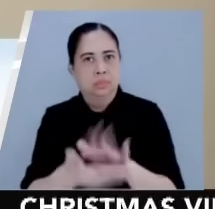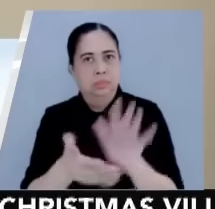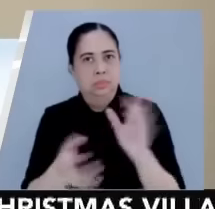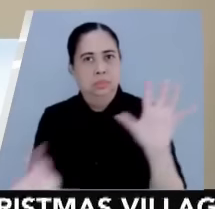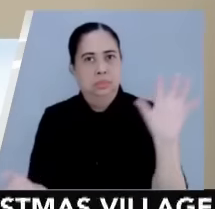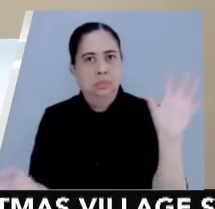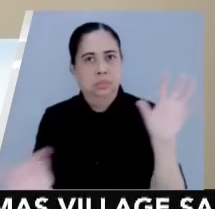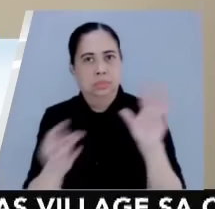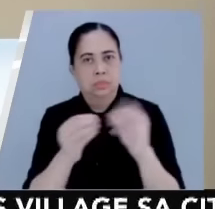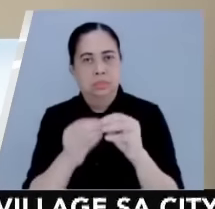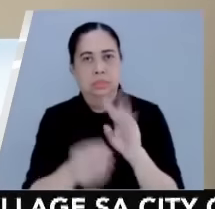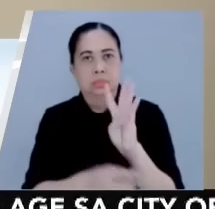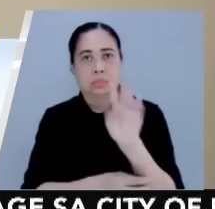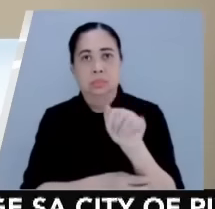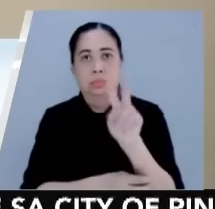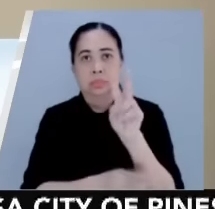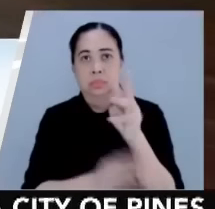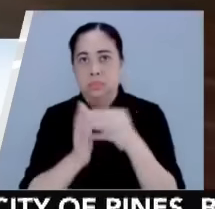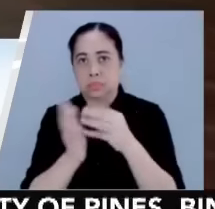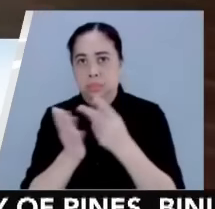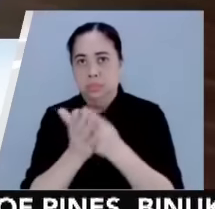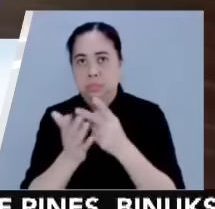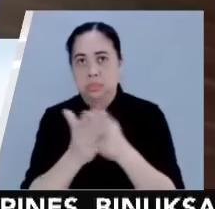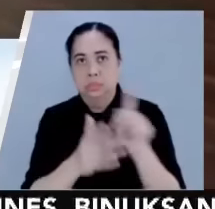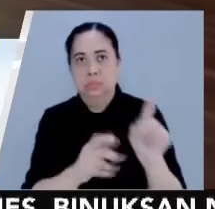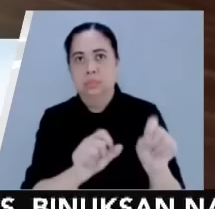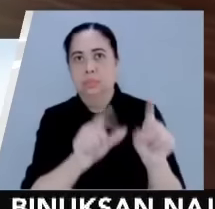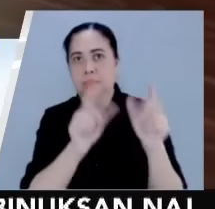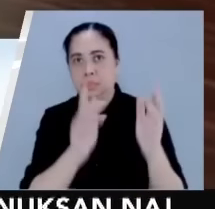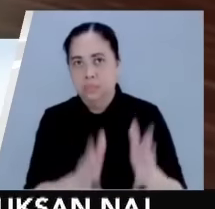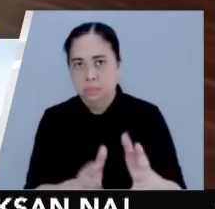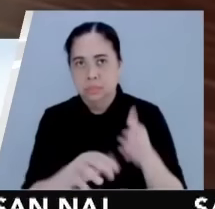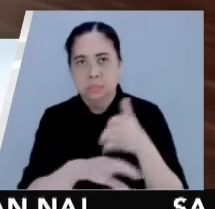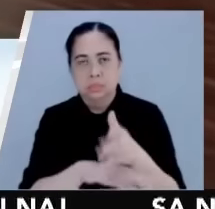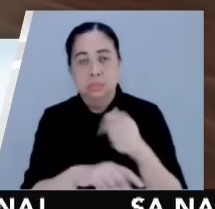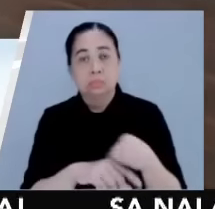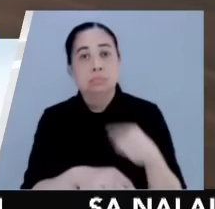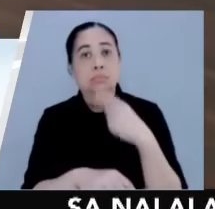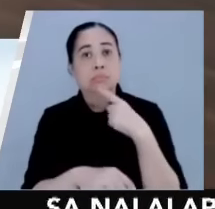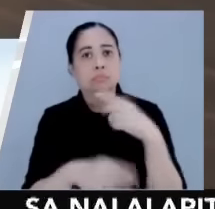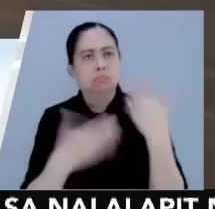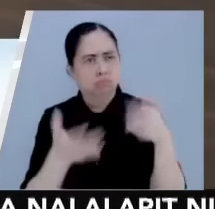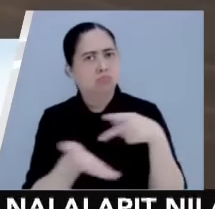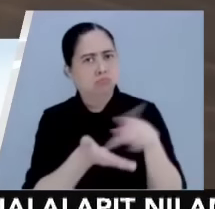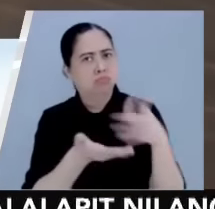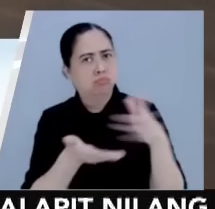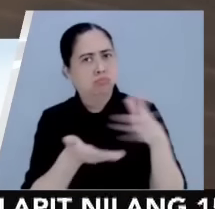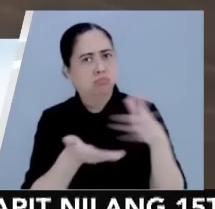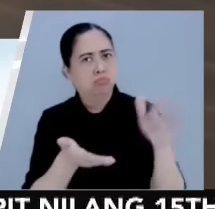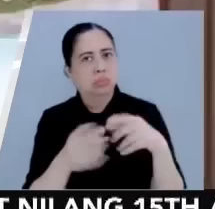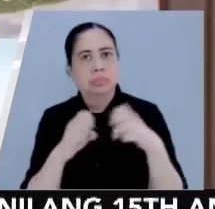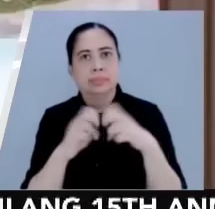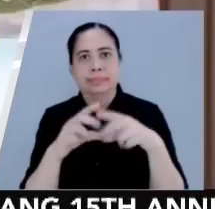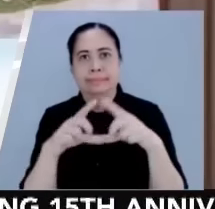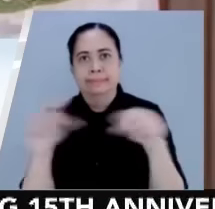na 4.2 million pesos sa isang seller matapos palabasing nakapagbayad na sila kahit hindi pa